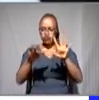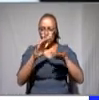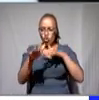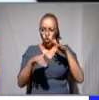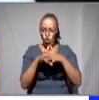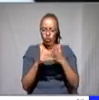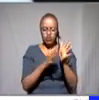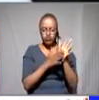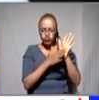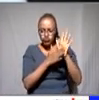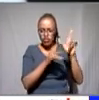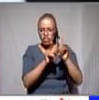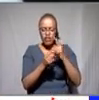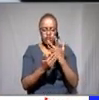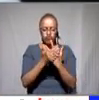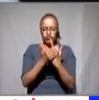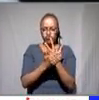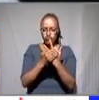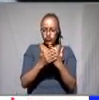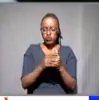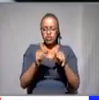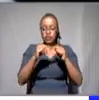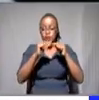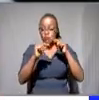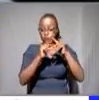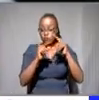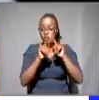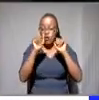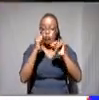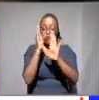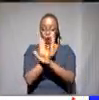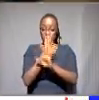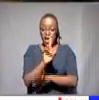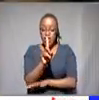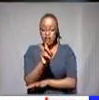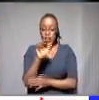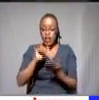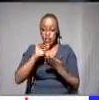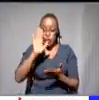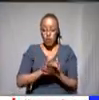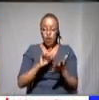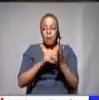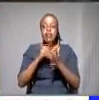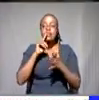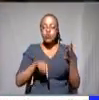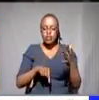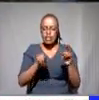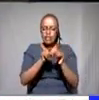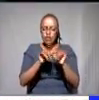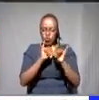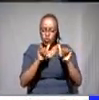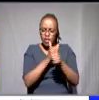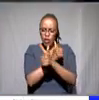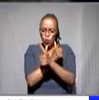rũhĩ na nginya thutha wa guoko. Ndwara onacio no ihithe virus kana gĩko kĩngĩ, ũguo maugĩte onacio ithambio